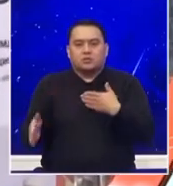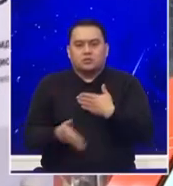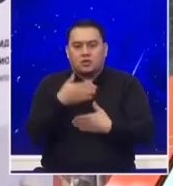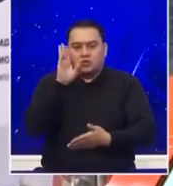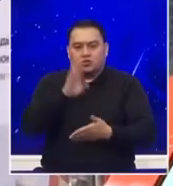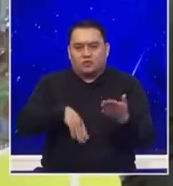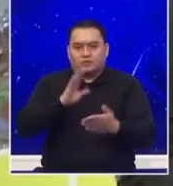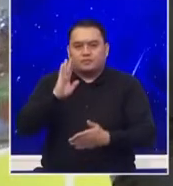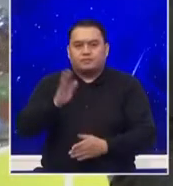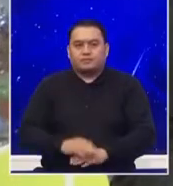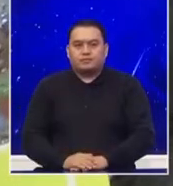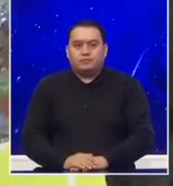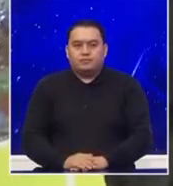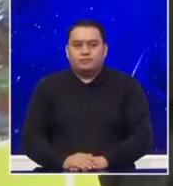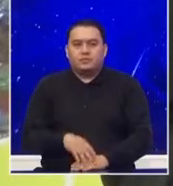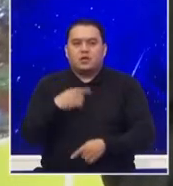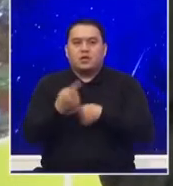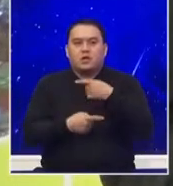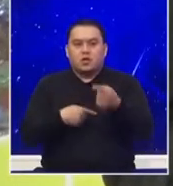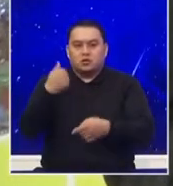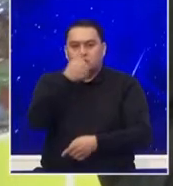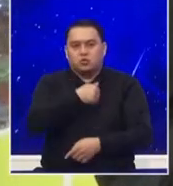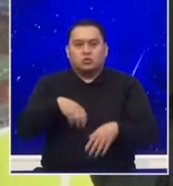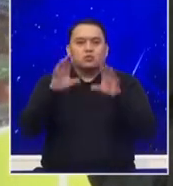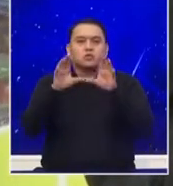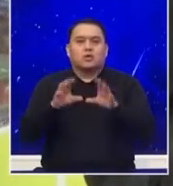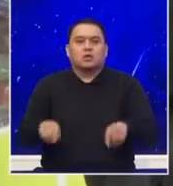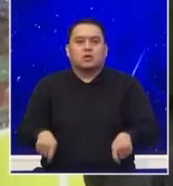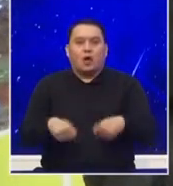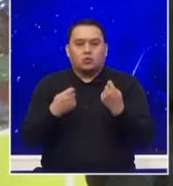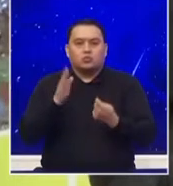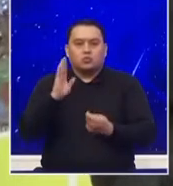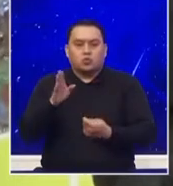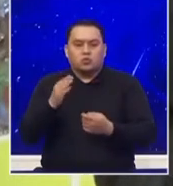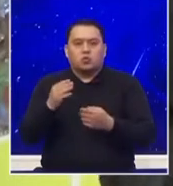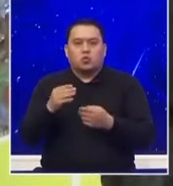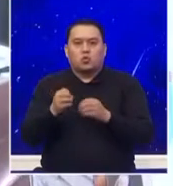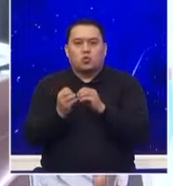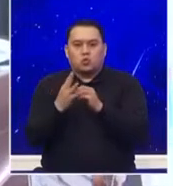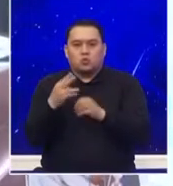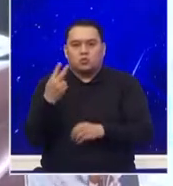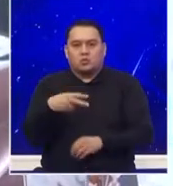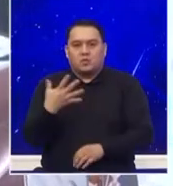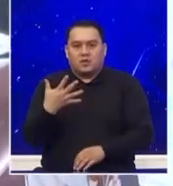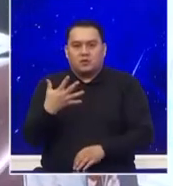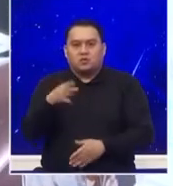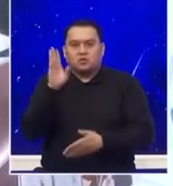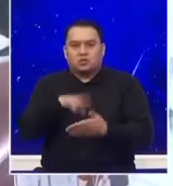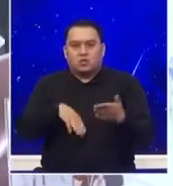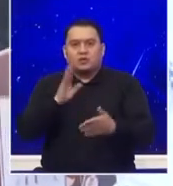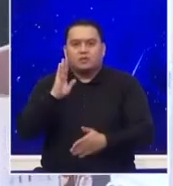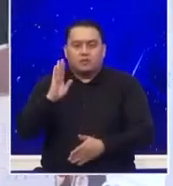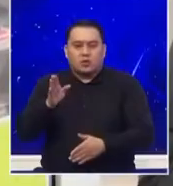айыппұл арқалайды. Келесі жолы кім заңды бұзса, 14-25 статья бойынша айыппұл салынатын